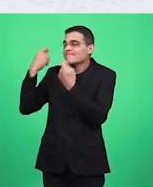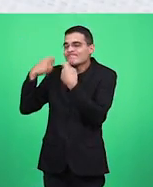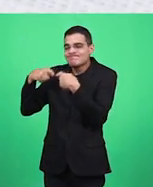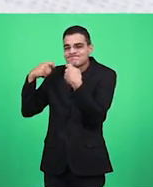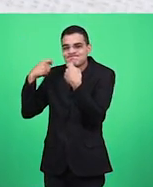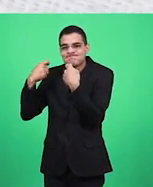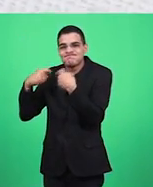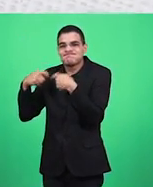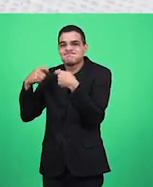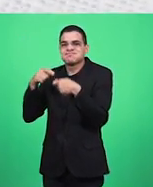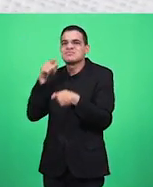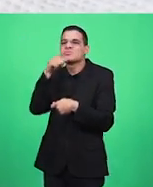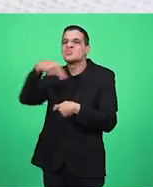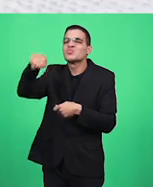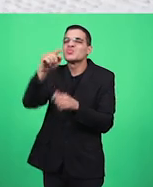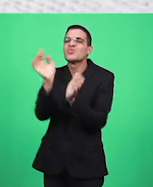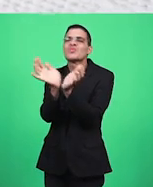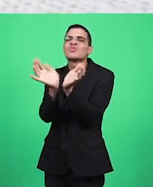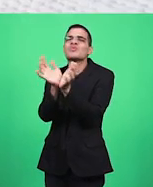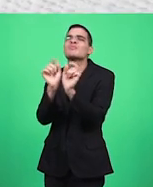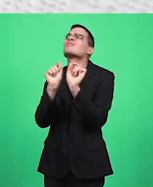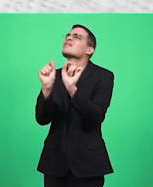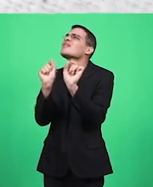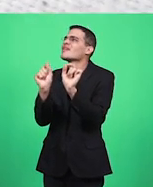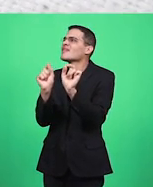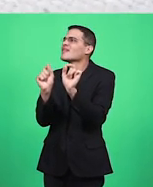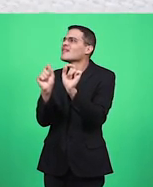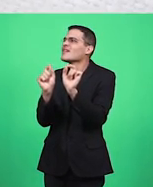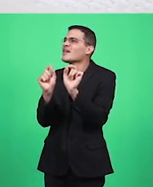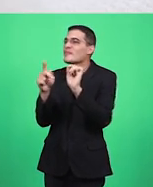Господь, кто они такие,